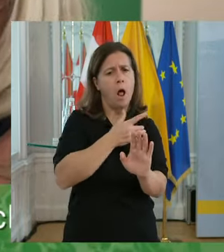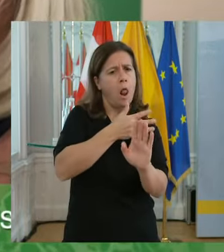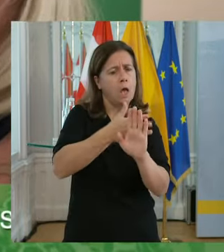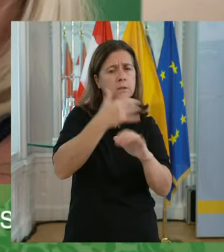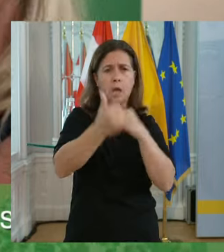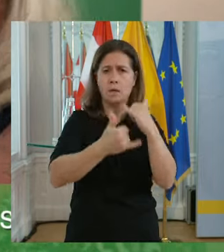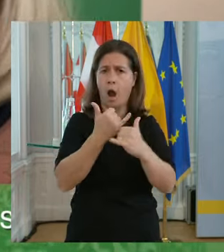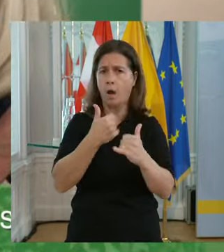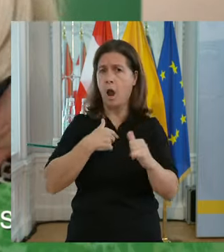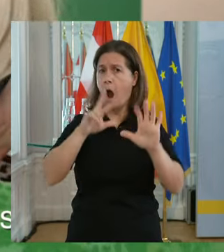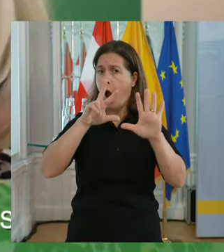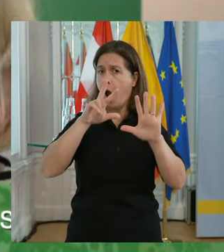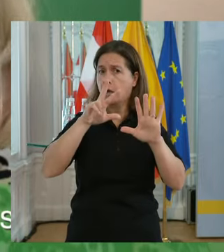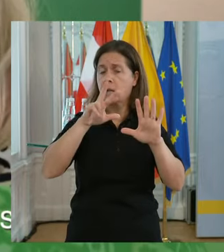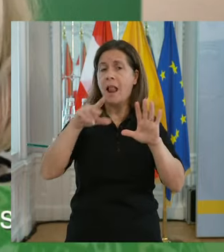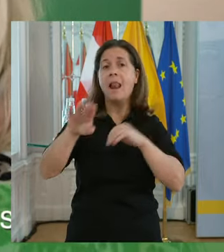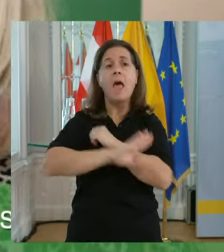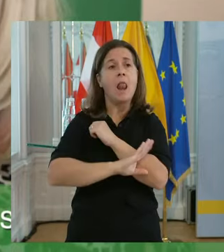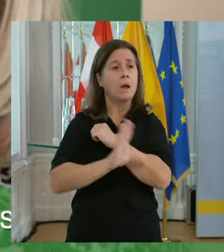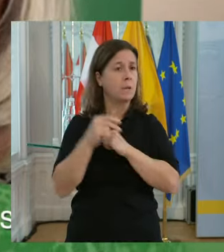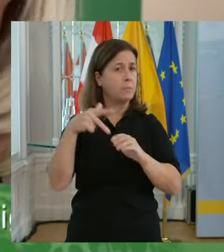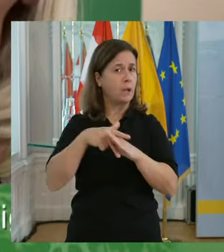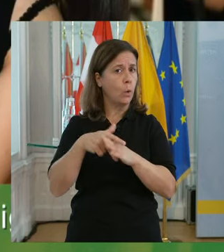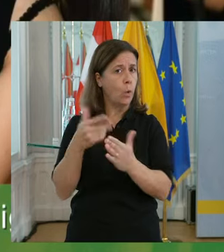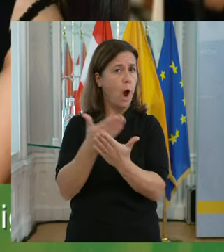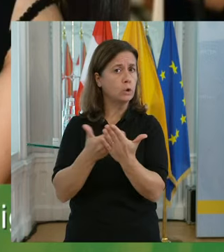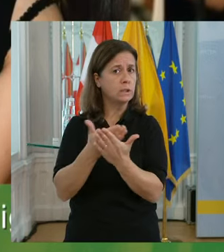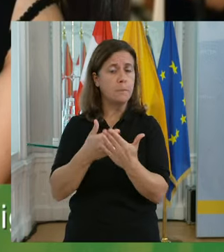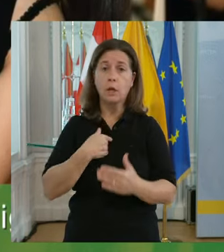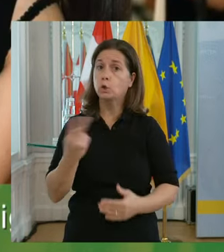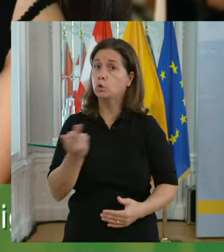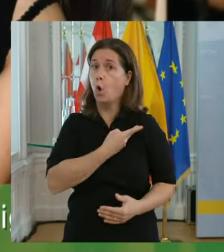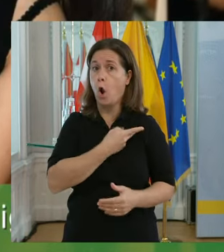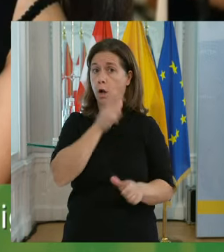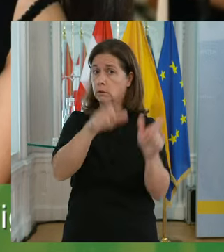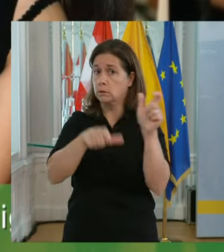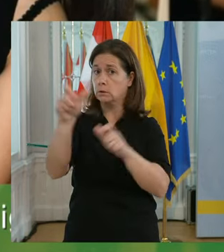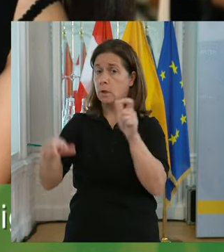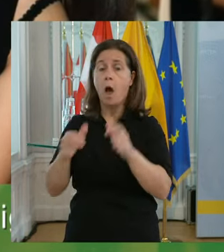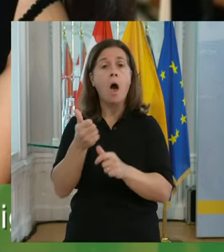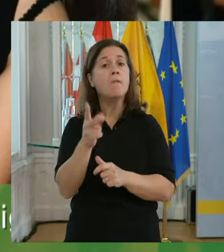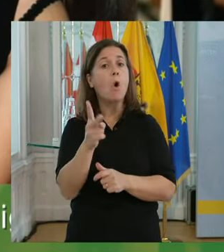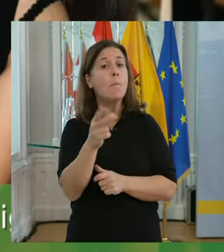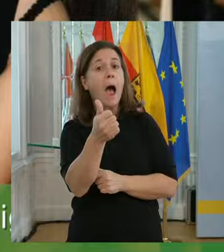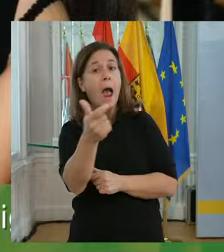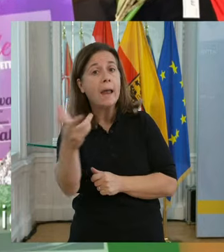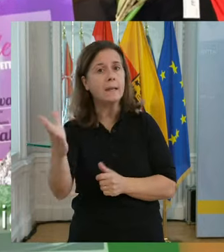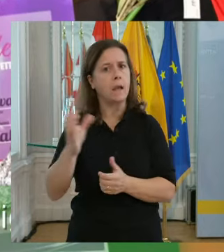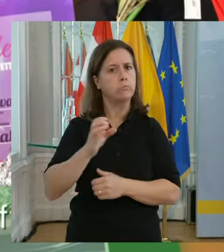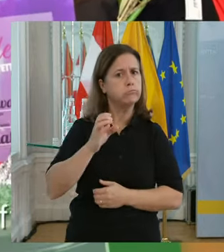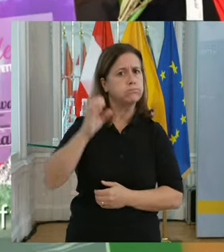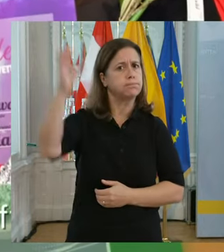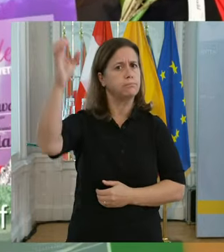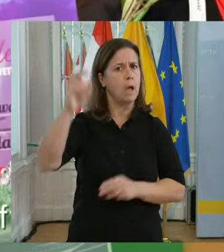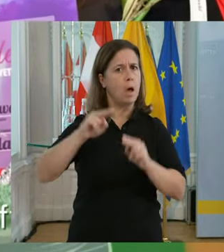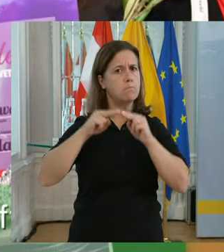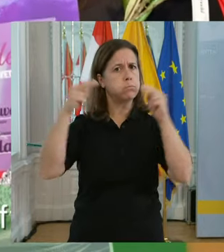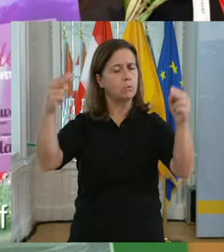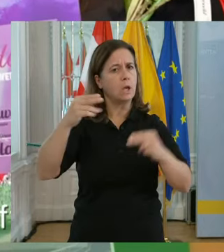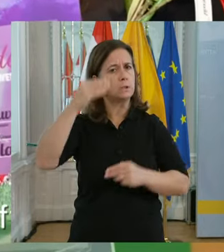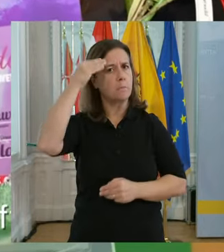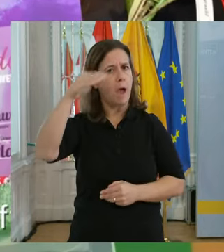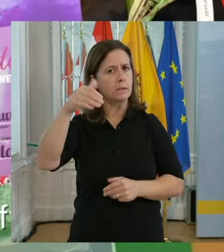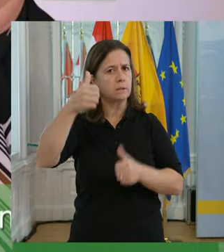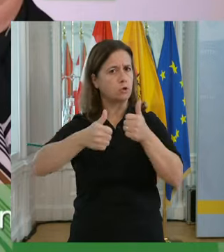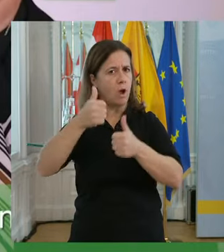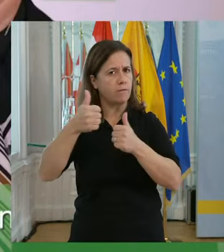8 Lehrlinge mit Behinderungen ausgebildet und ich bin total stolz auf ihnen, weil einige davon es zu Bundesmeisterschaften geschafft